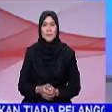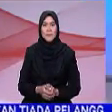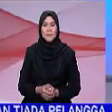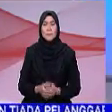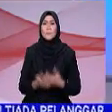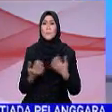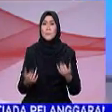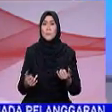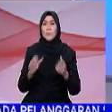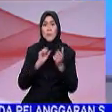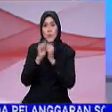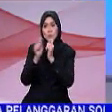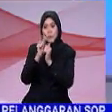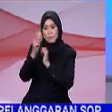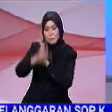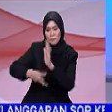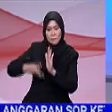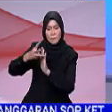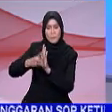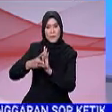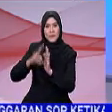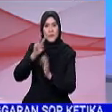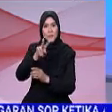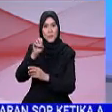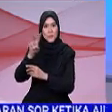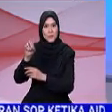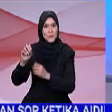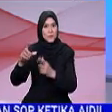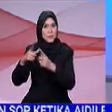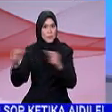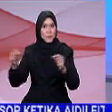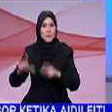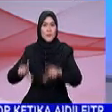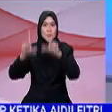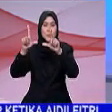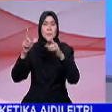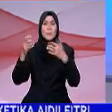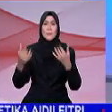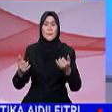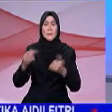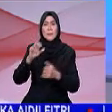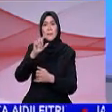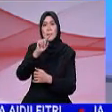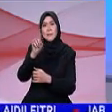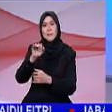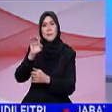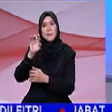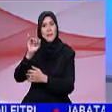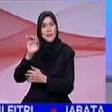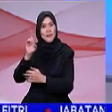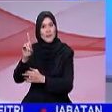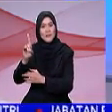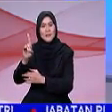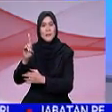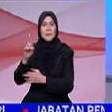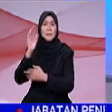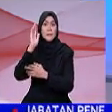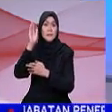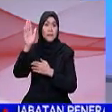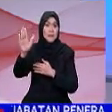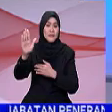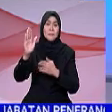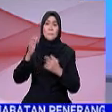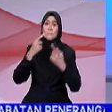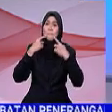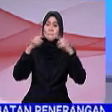Saudara, menjelang Sukan Paralimpik 2020 di Tokyo, jaguh olahraga para negara Muhammad Ziad Zulkifli menjanjikan kejutan pada temasya